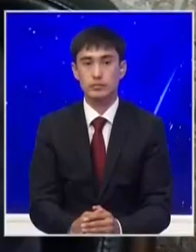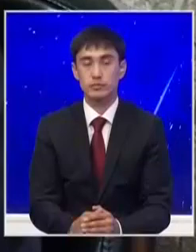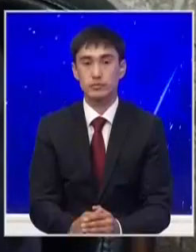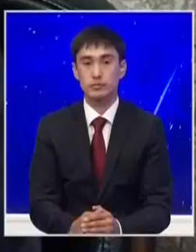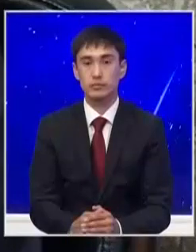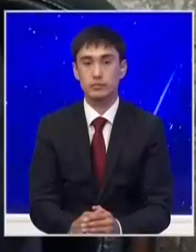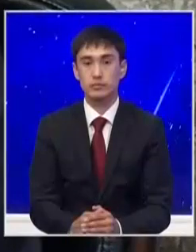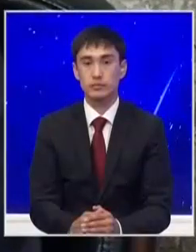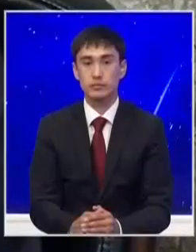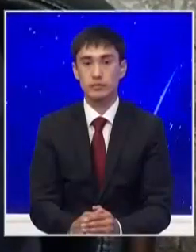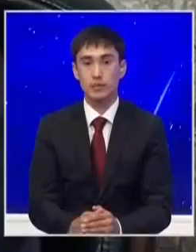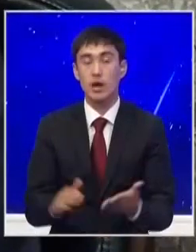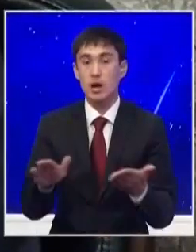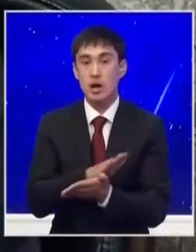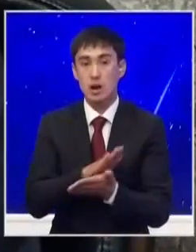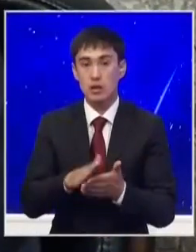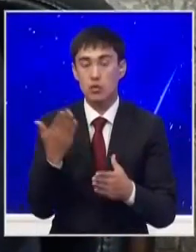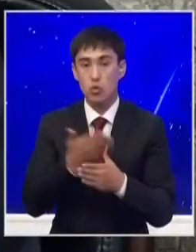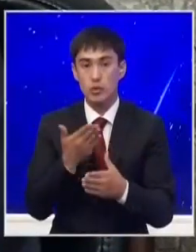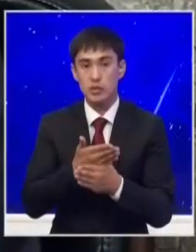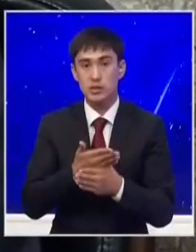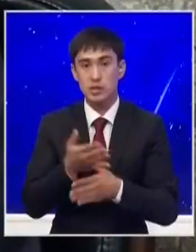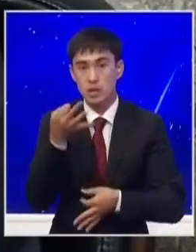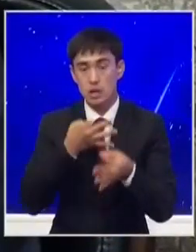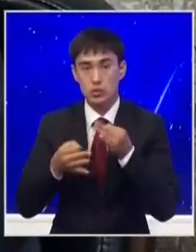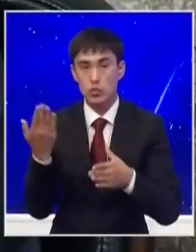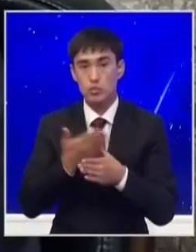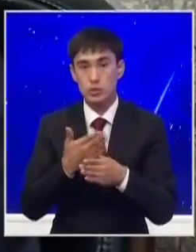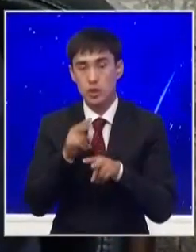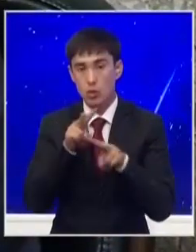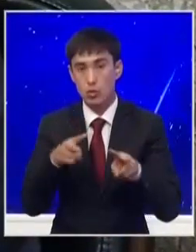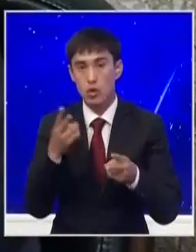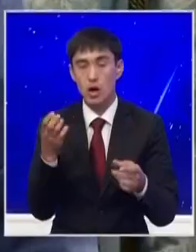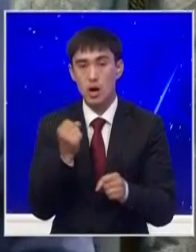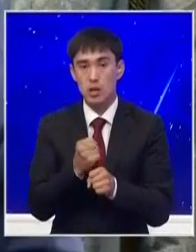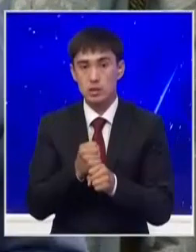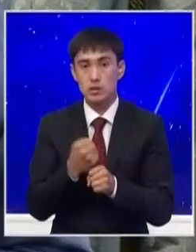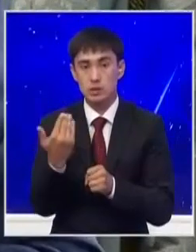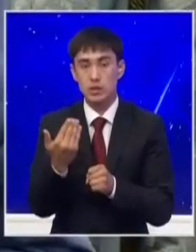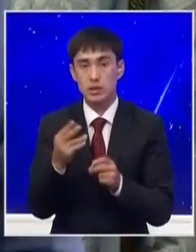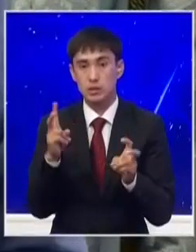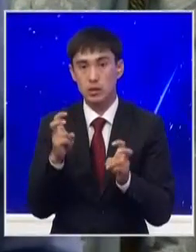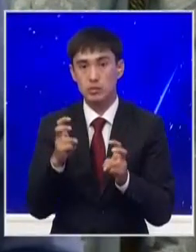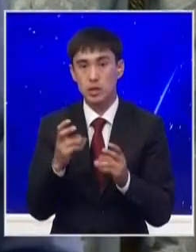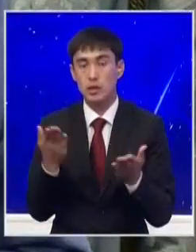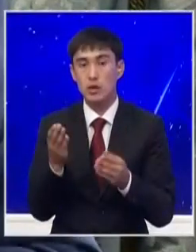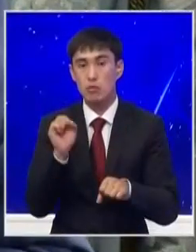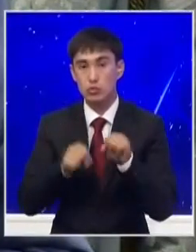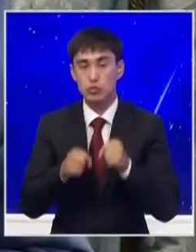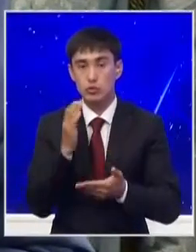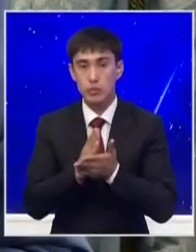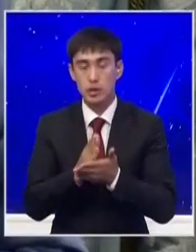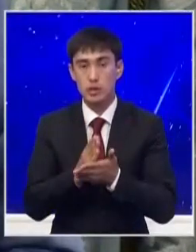Дәрісіне көмектесіңдер, грантына көмектесіңдер, контрольге ал, и жаңағы әңгімені тағы қандай мүмкіндіктер бар.